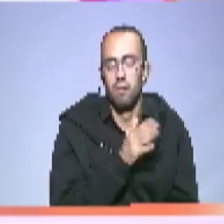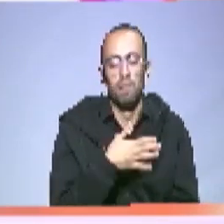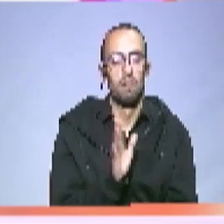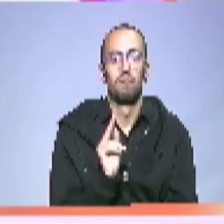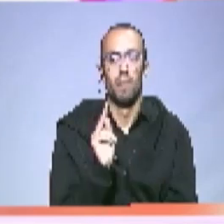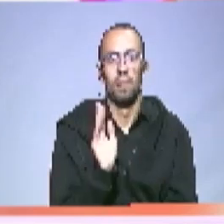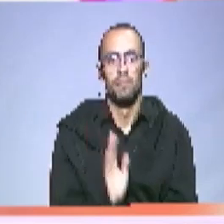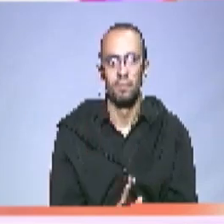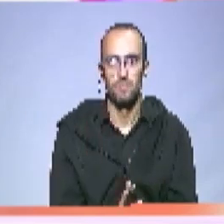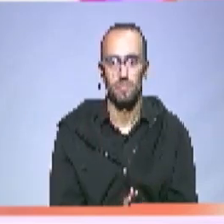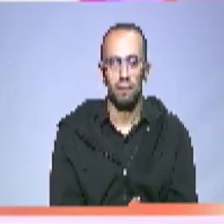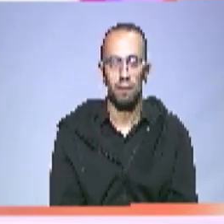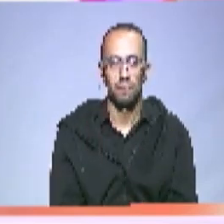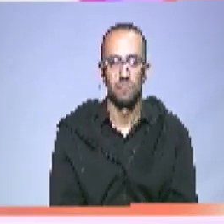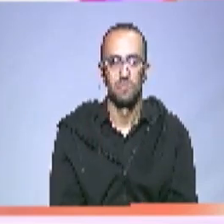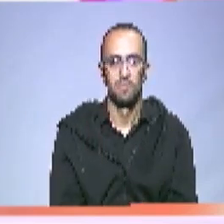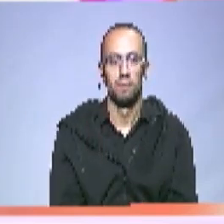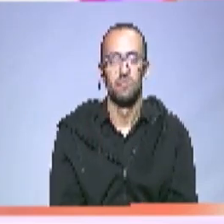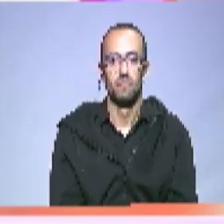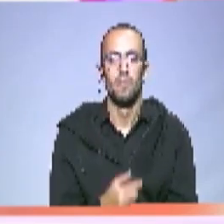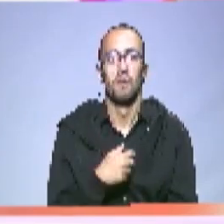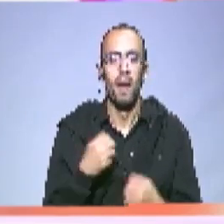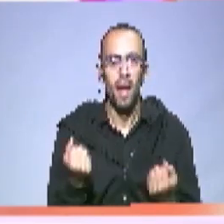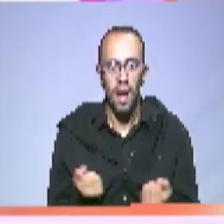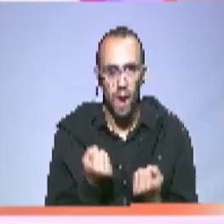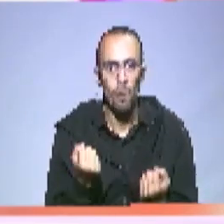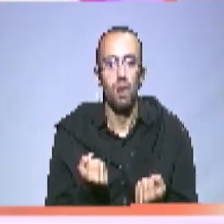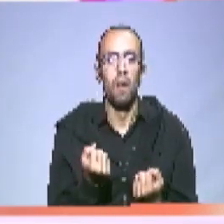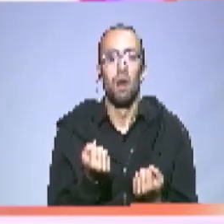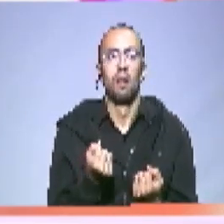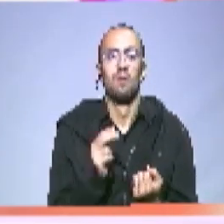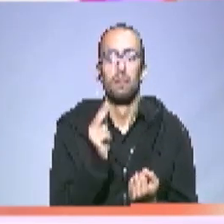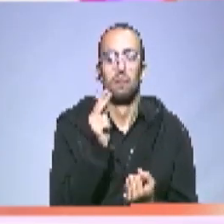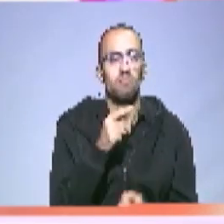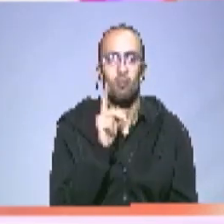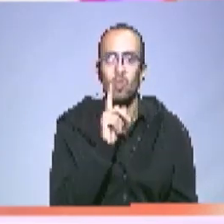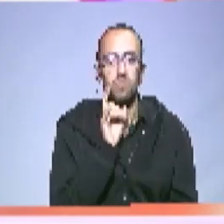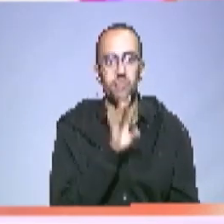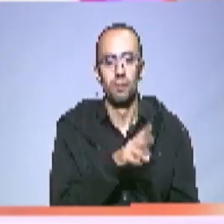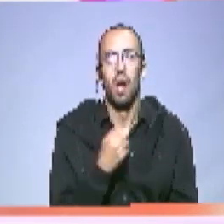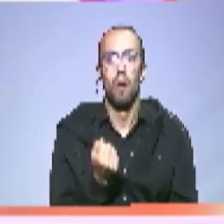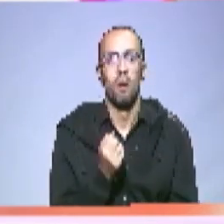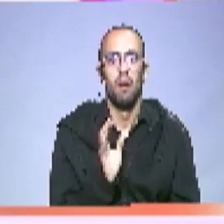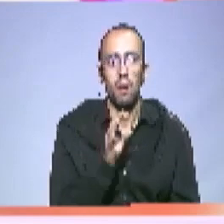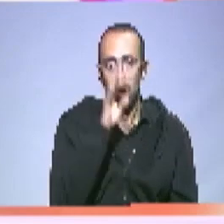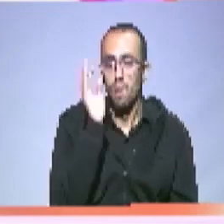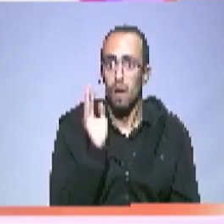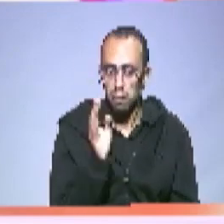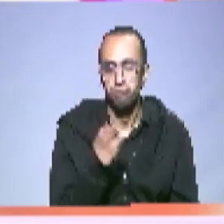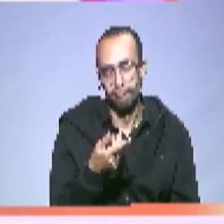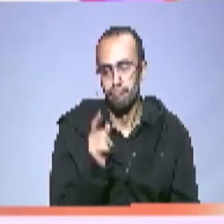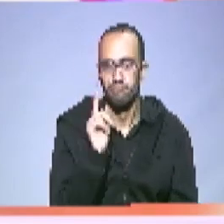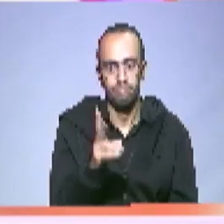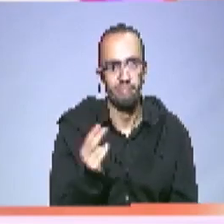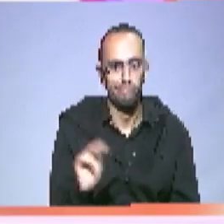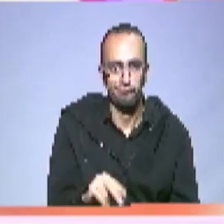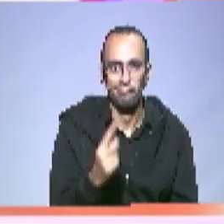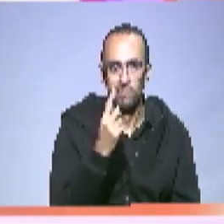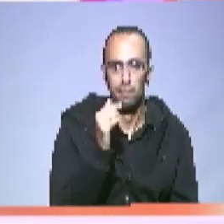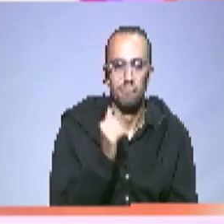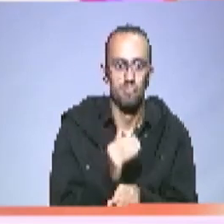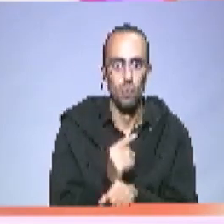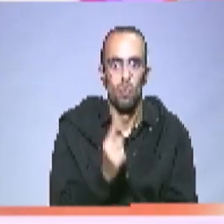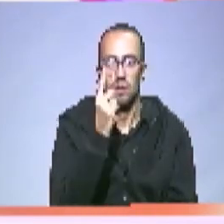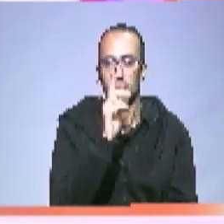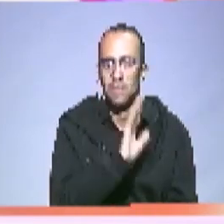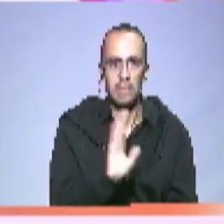لكم هو هيظبط، الطعم هيظبط. أنا بحاول على قد ما أقدر أتجنب استخدام المرقة والكلام ده كله، لكن لو احتاجناها مفيش مانع من مكعب